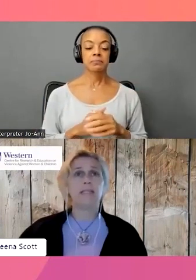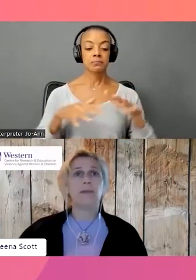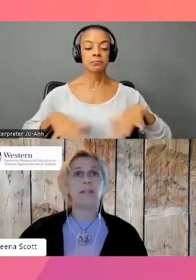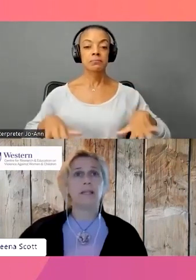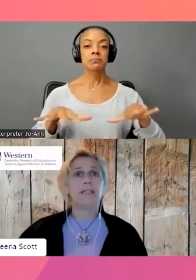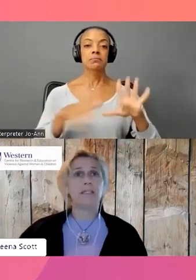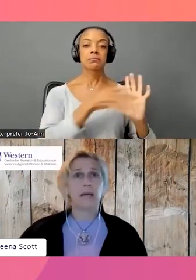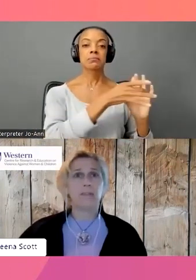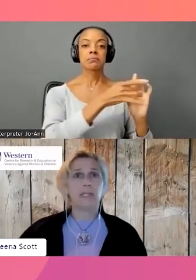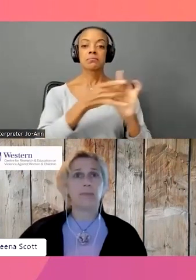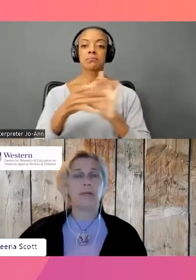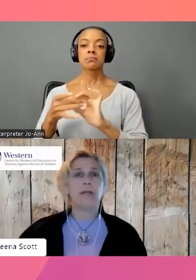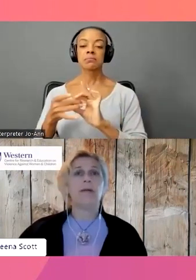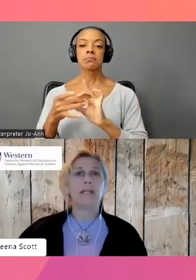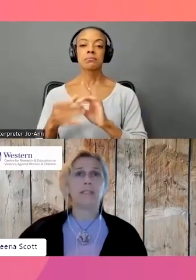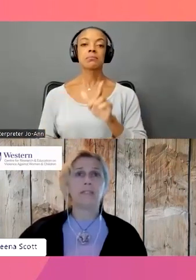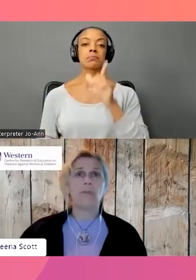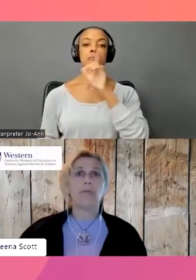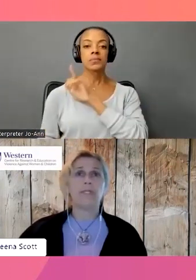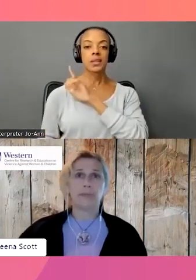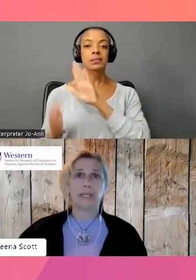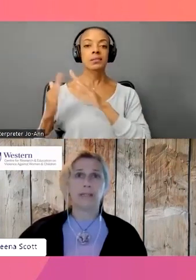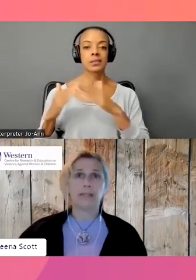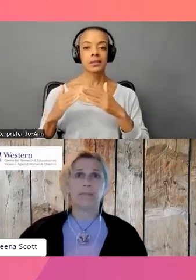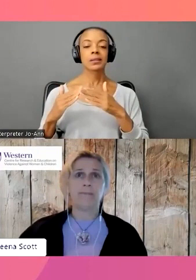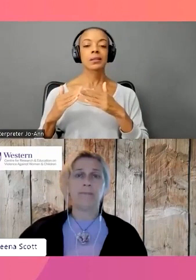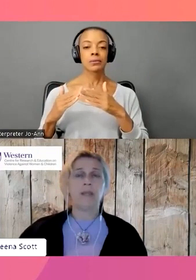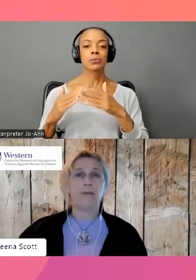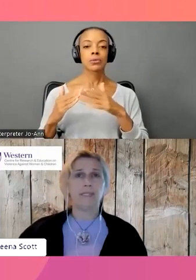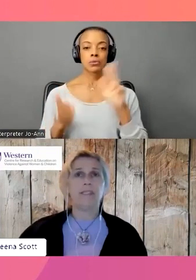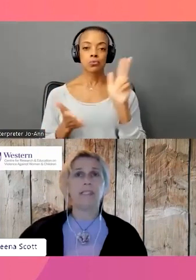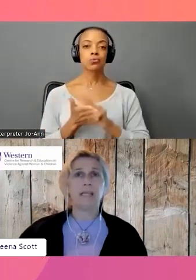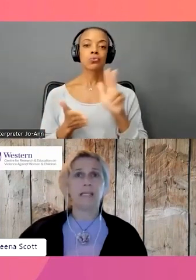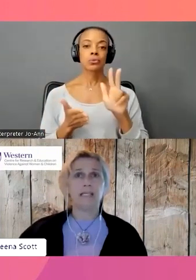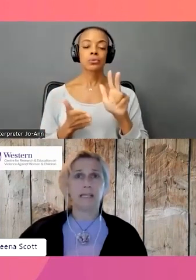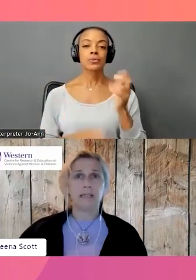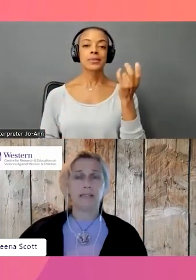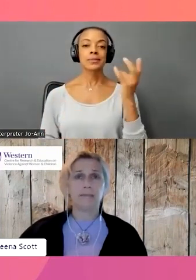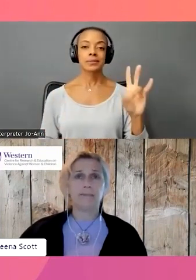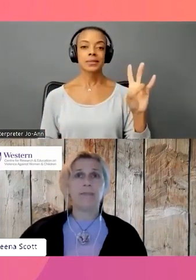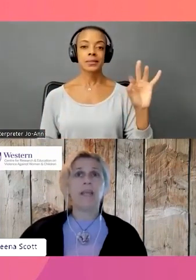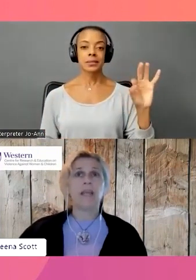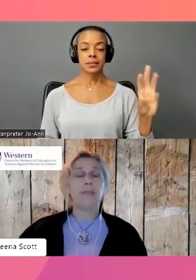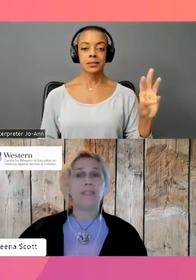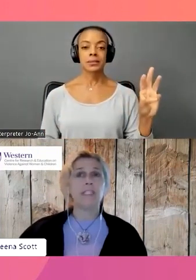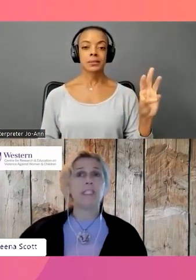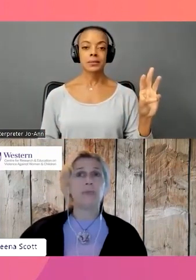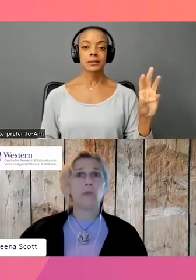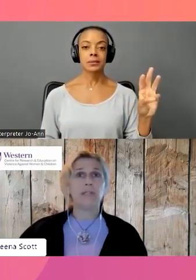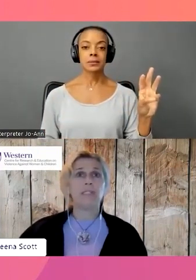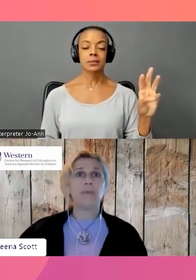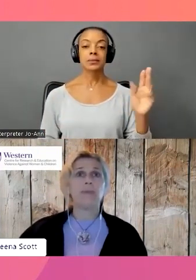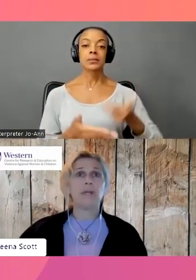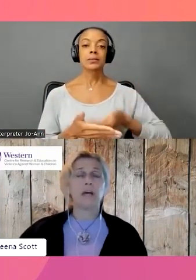Ces terres sont liées au traité du canton de London et du canton de Sombra de